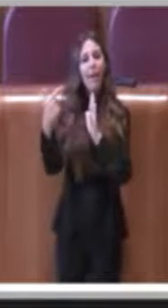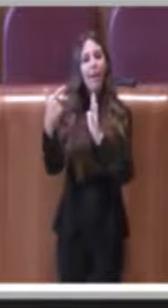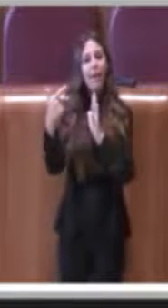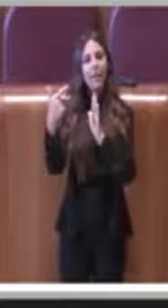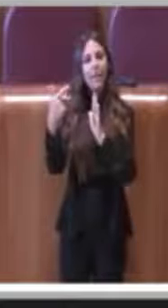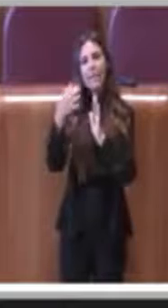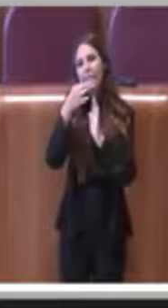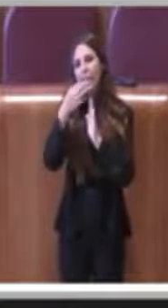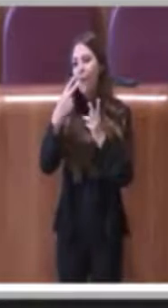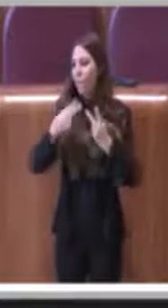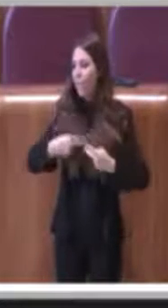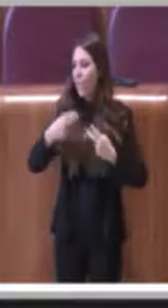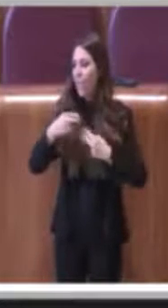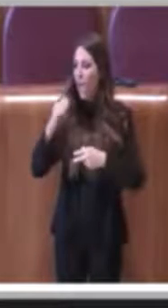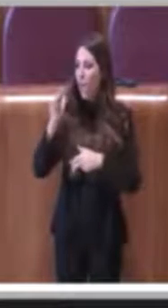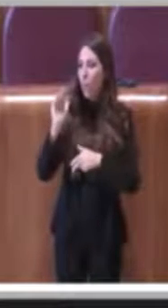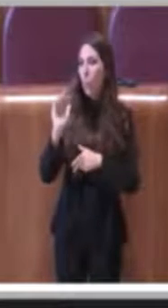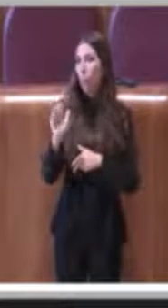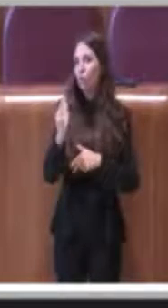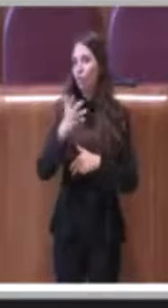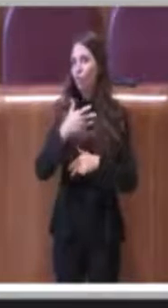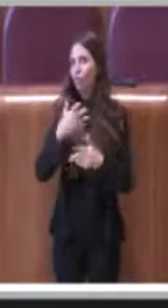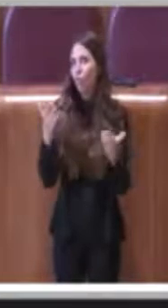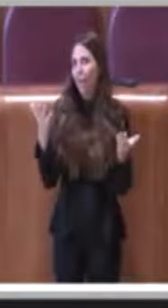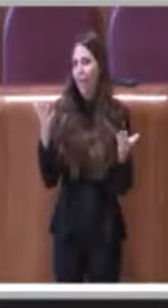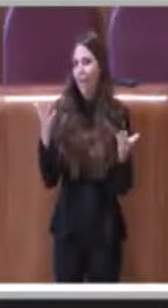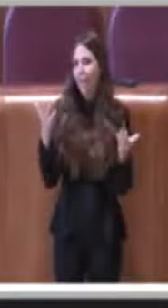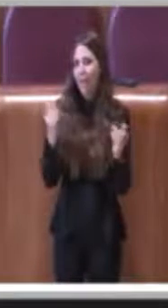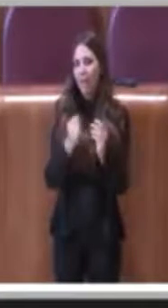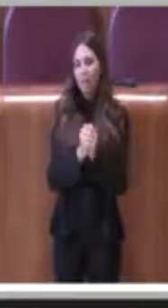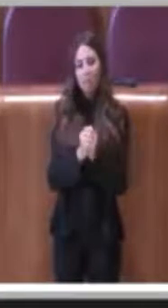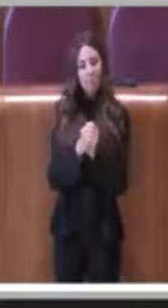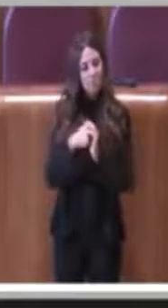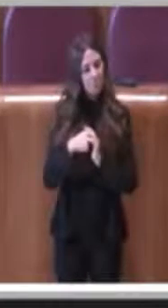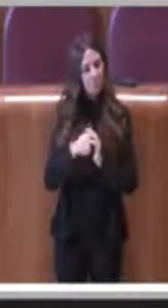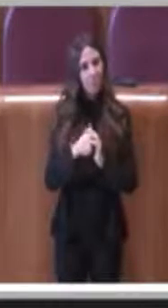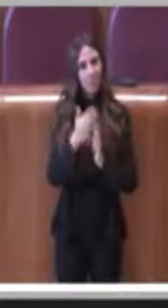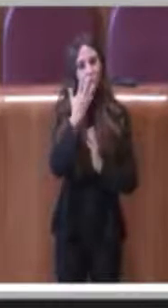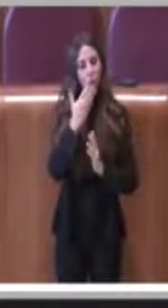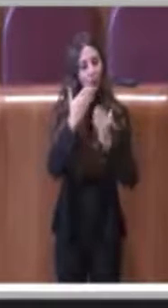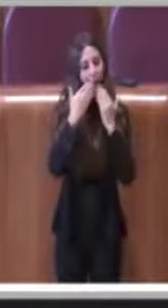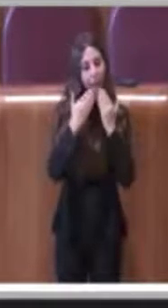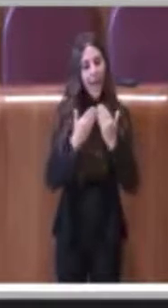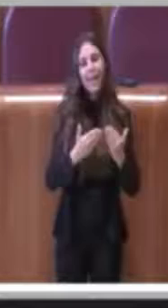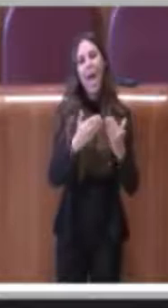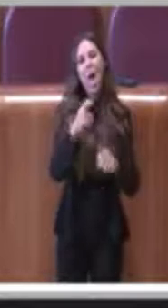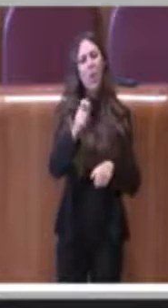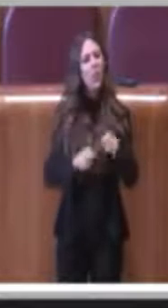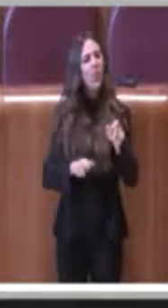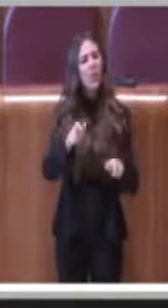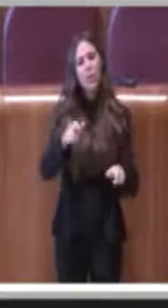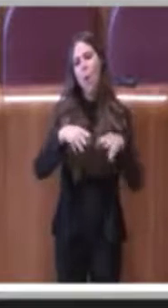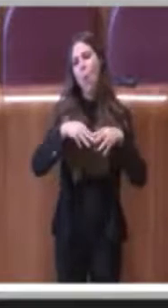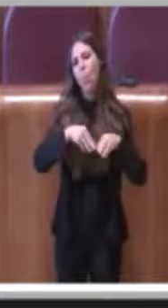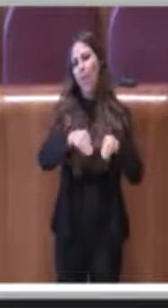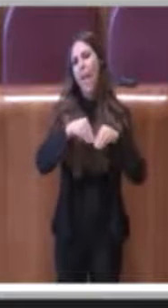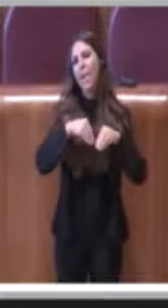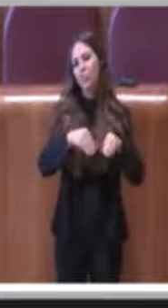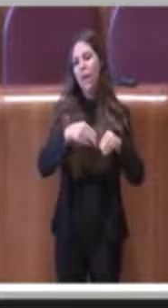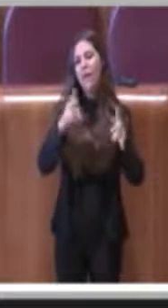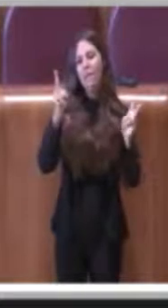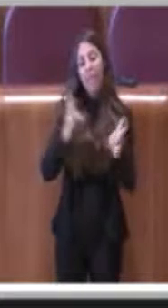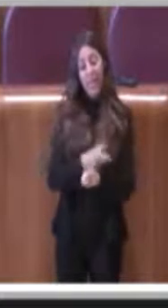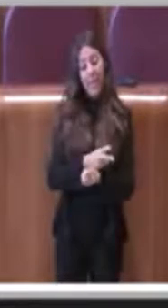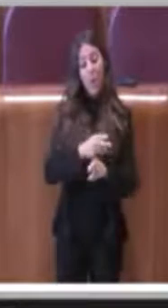presenti nella nostra vita. Quindi, che dire, io ringrazio tutte le persone che hanno partecipato. È vero, il metodo